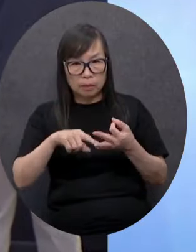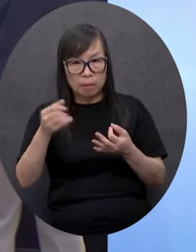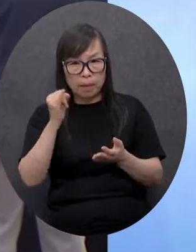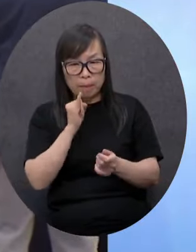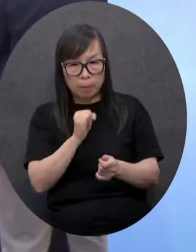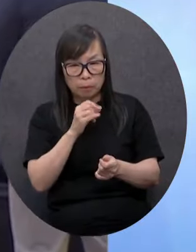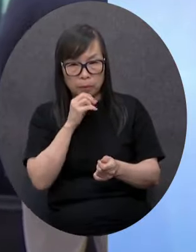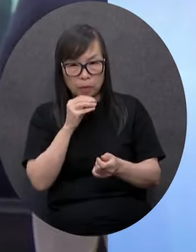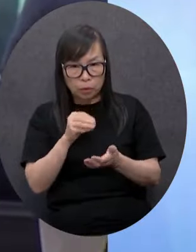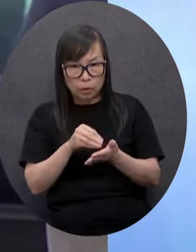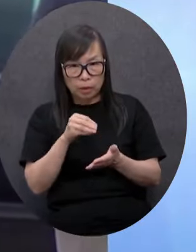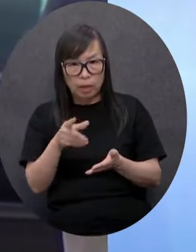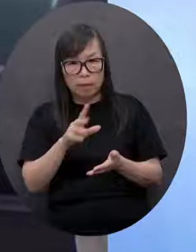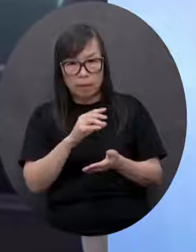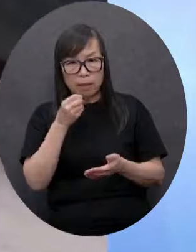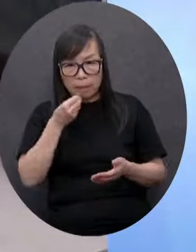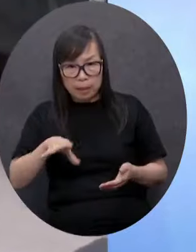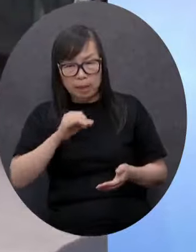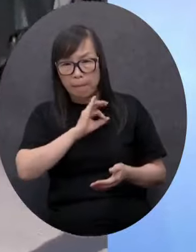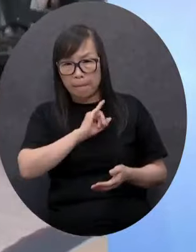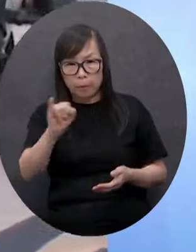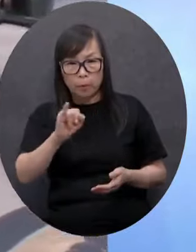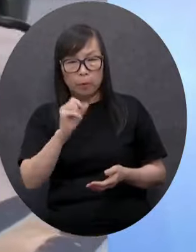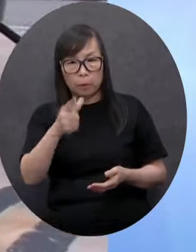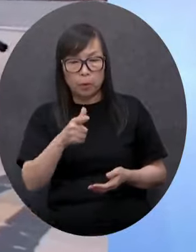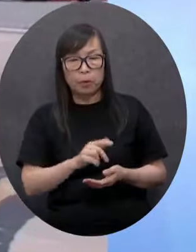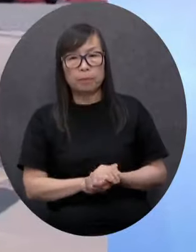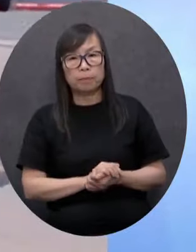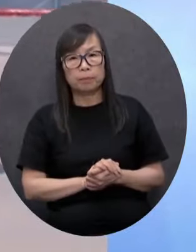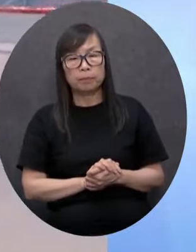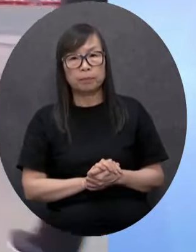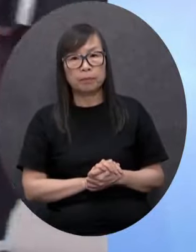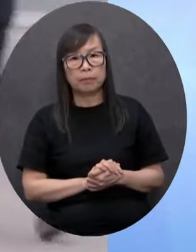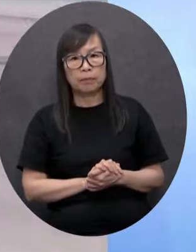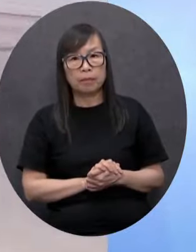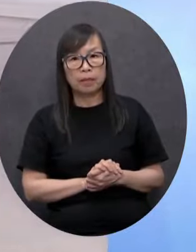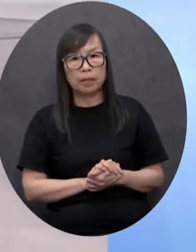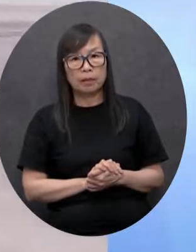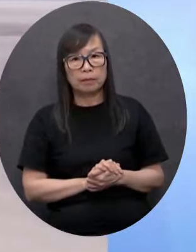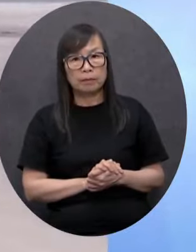判有罪都不会特赦他。香港电台记者邱家威报道。